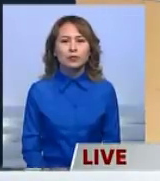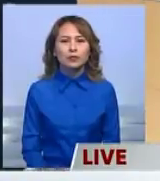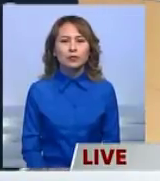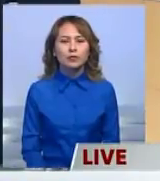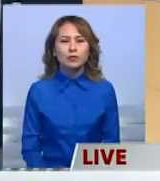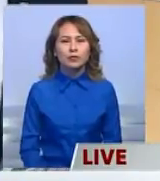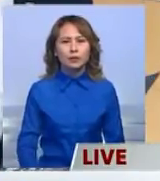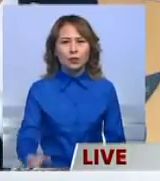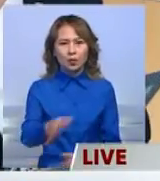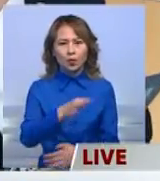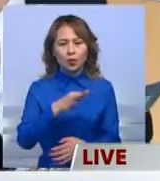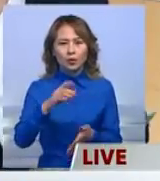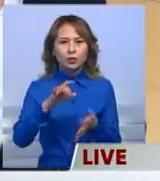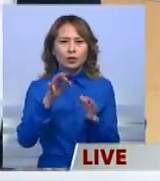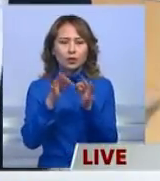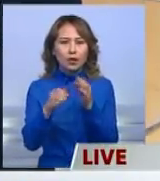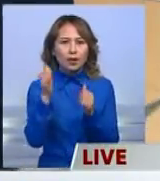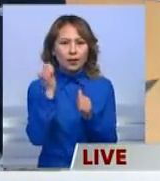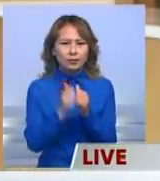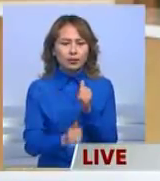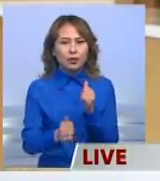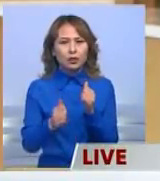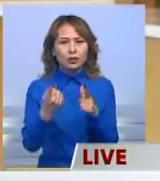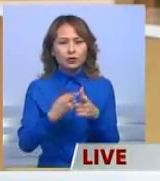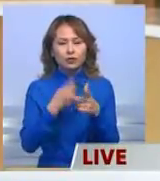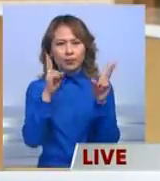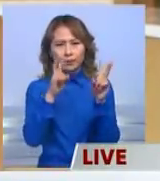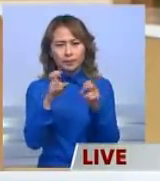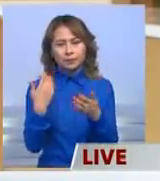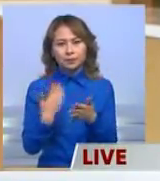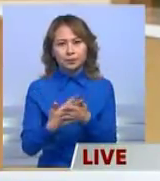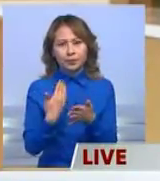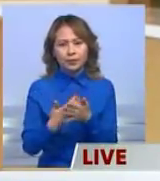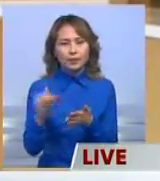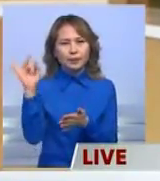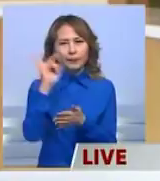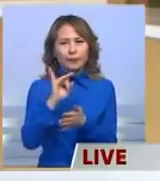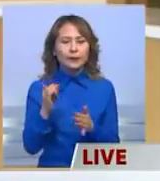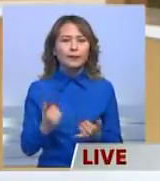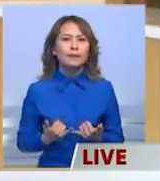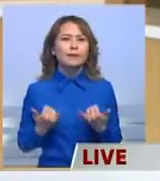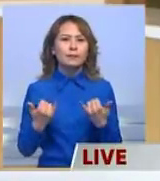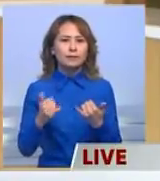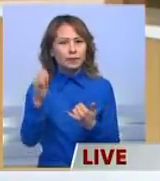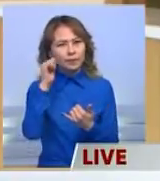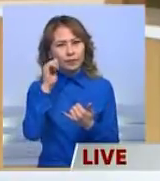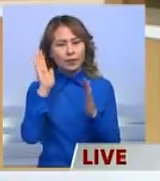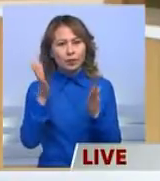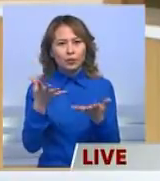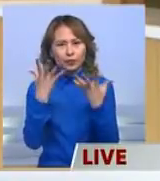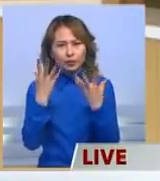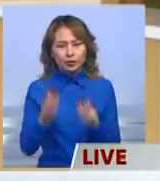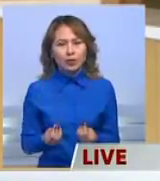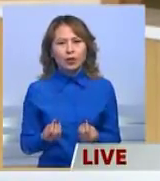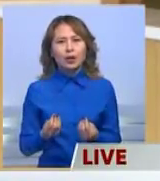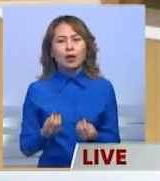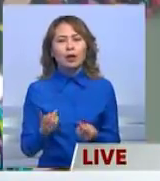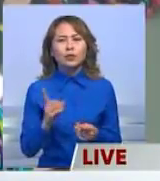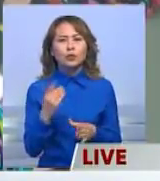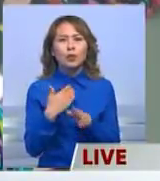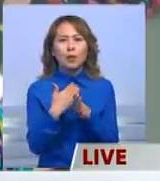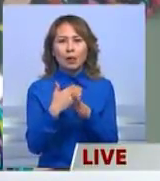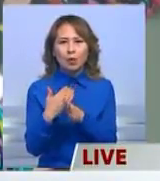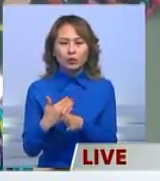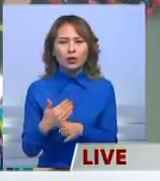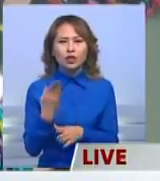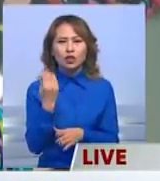жоспарланған апталық шараның әрі күні атау берілген. Яғни мәселен олар тарихқа тағзым етсе, бүгін ертең қайырымдылық жасауды ұйғарып отыр. Ал ары